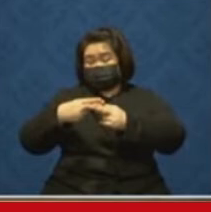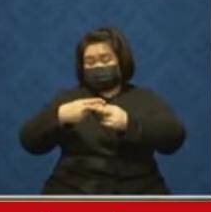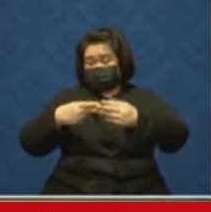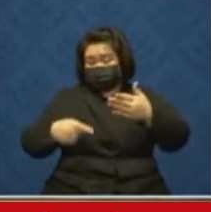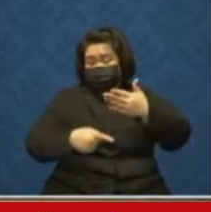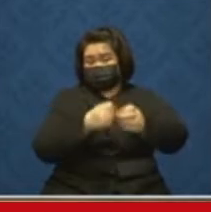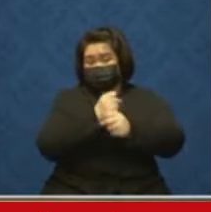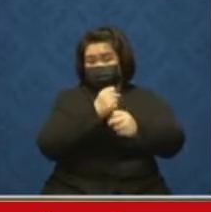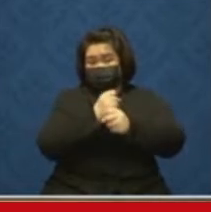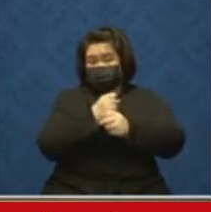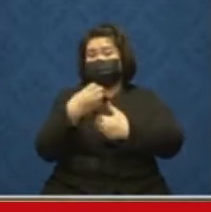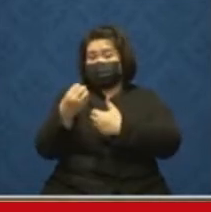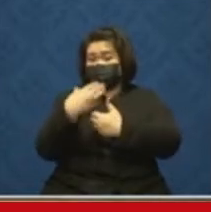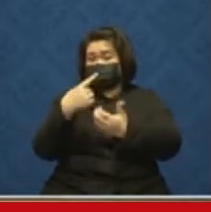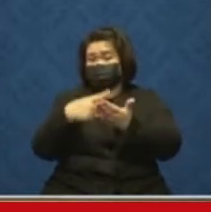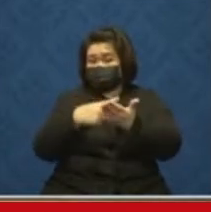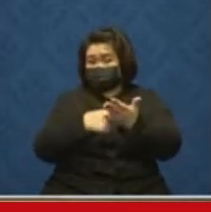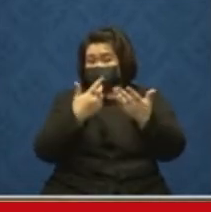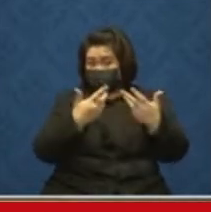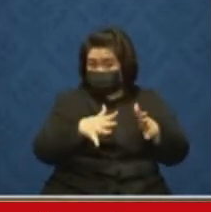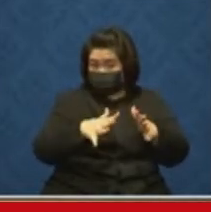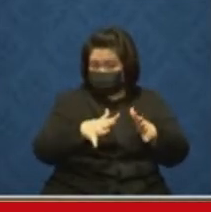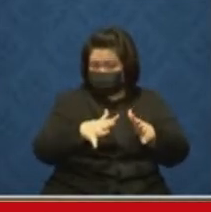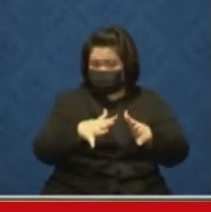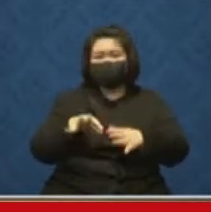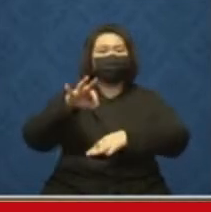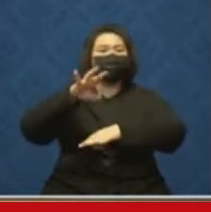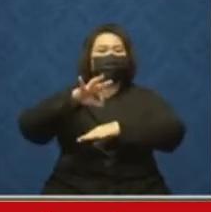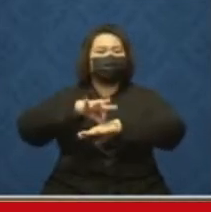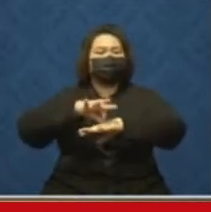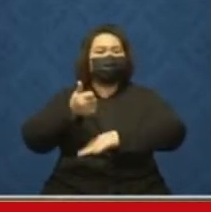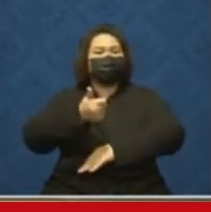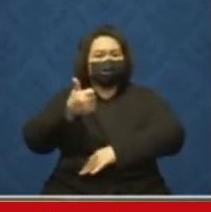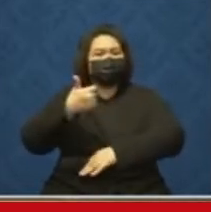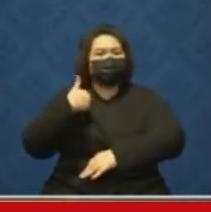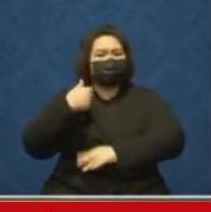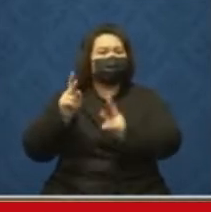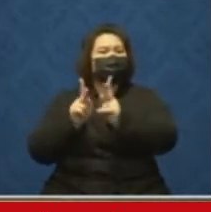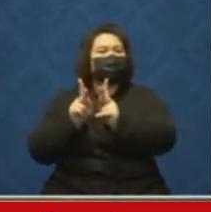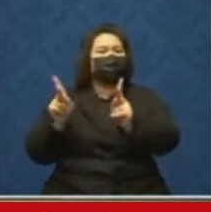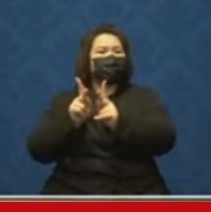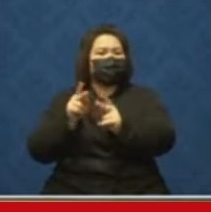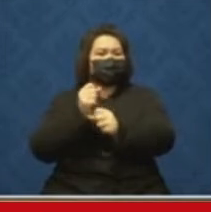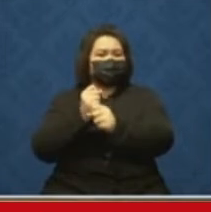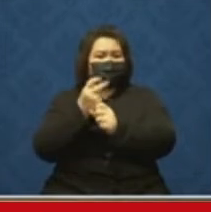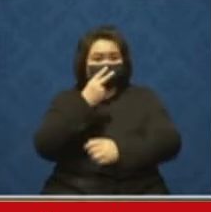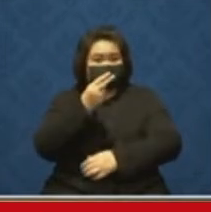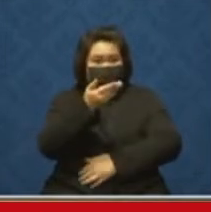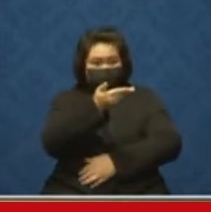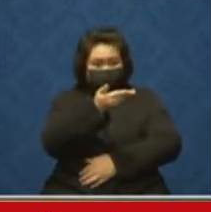่านนี้ยังไปเป็นกรมการนะครับหนาต่ไปครับ